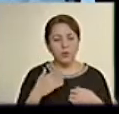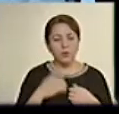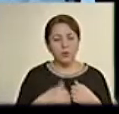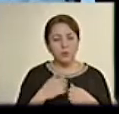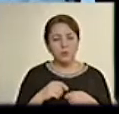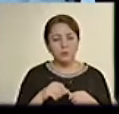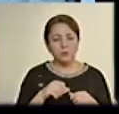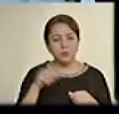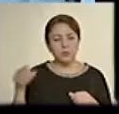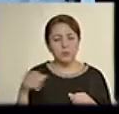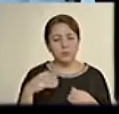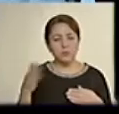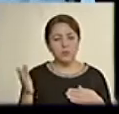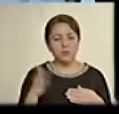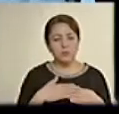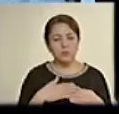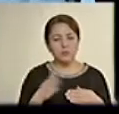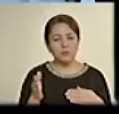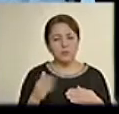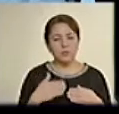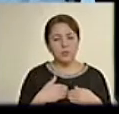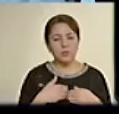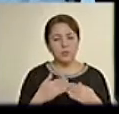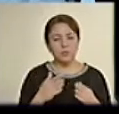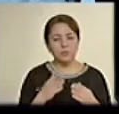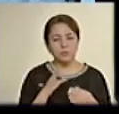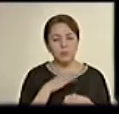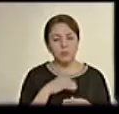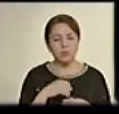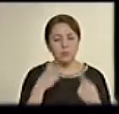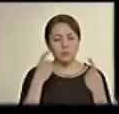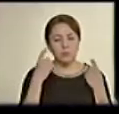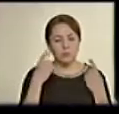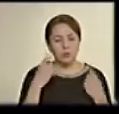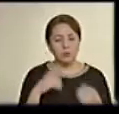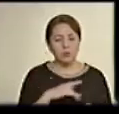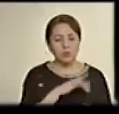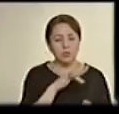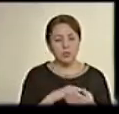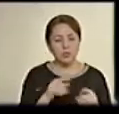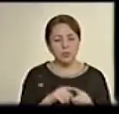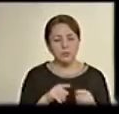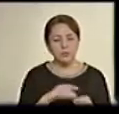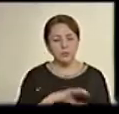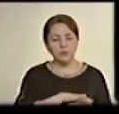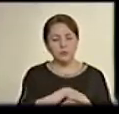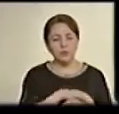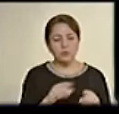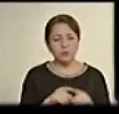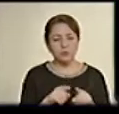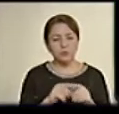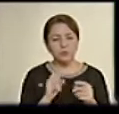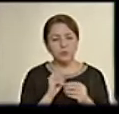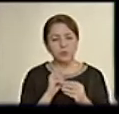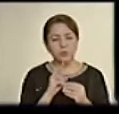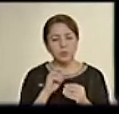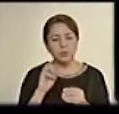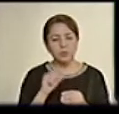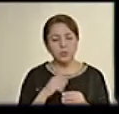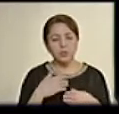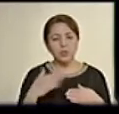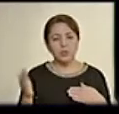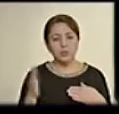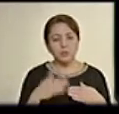darvozalar o'rnatilgan. Demak, Buxoro shahrini ham xuddi Toshkent shahriga o'xshash 12 ta darvozasi bo'lgan